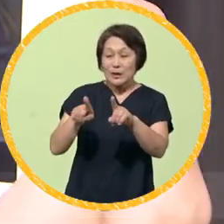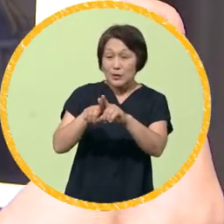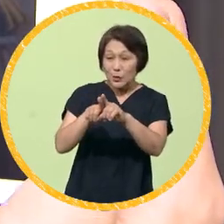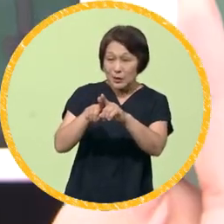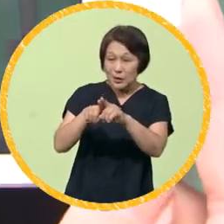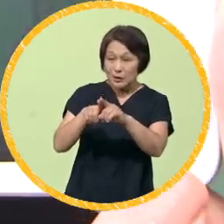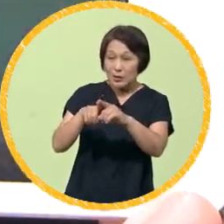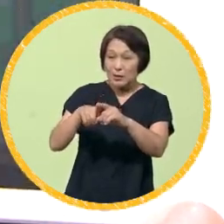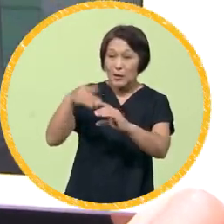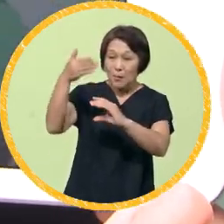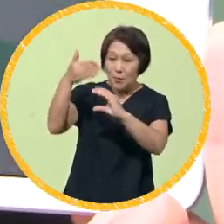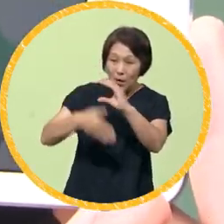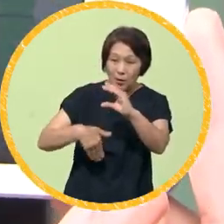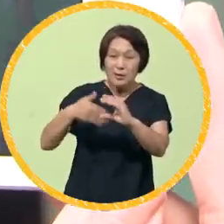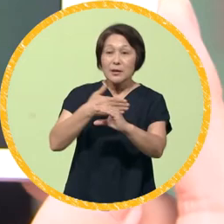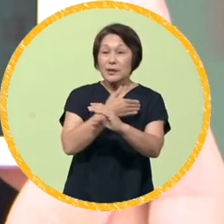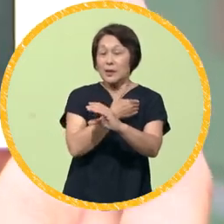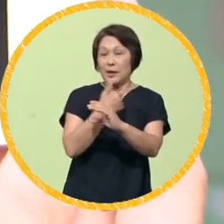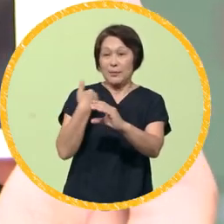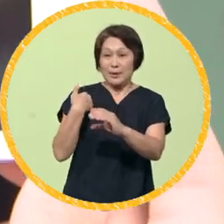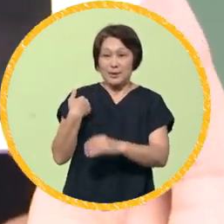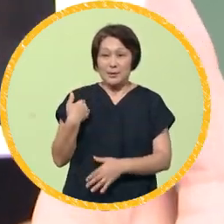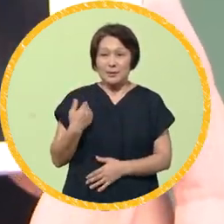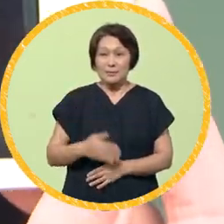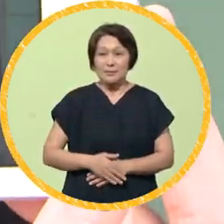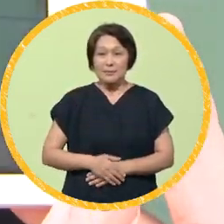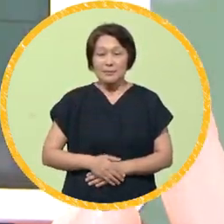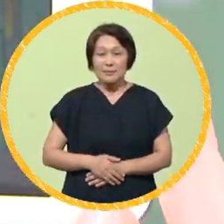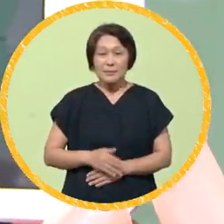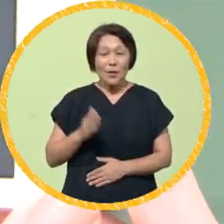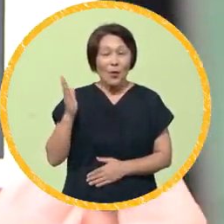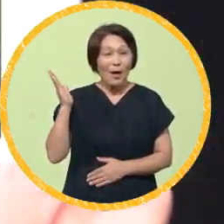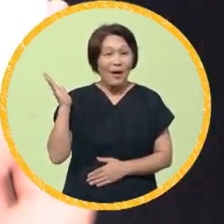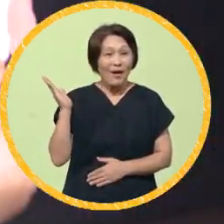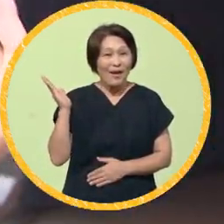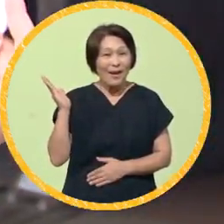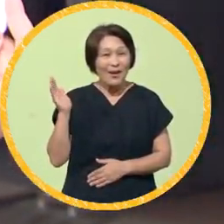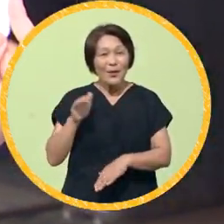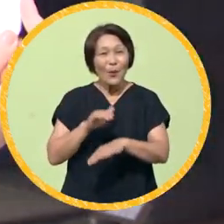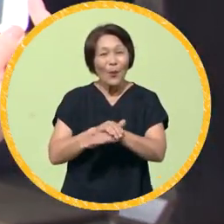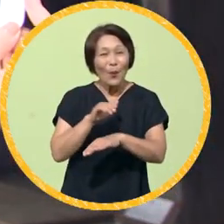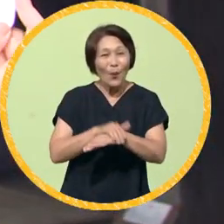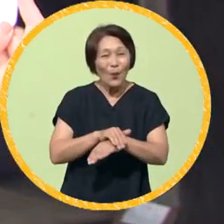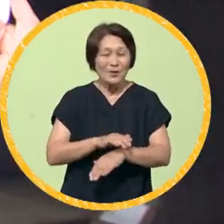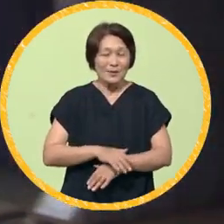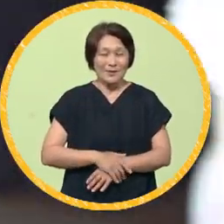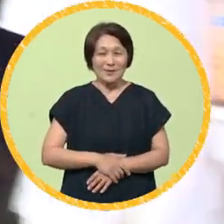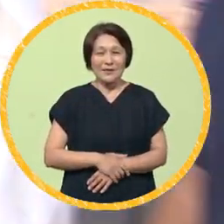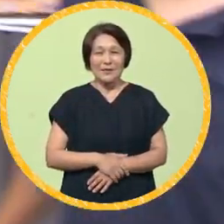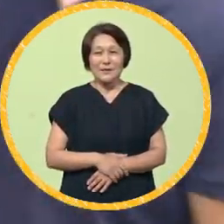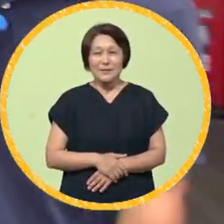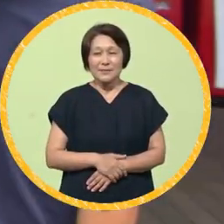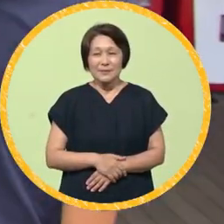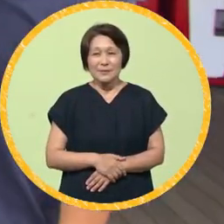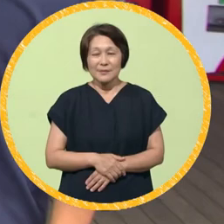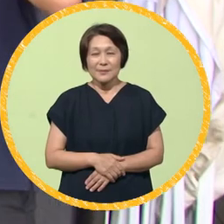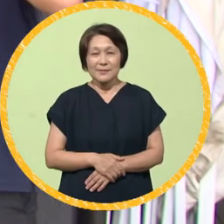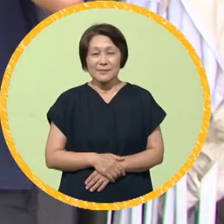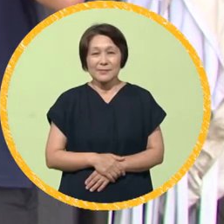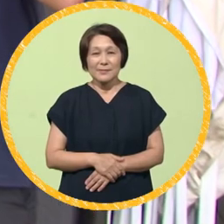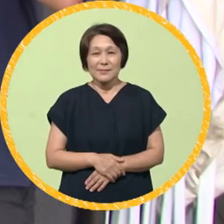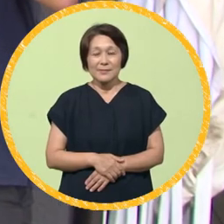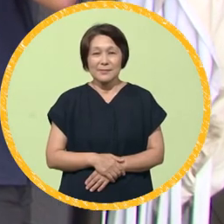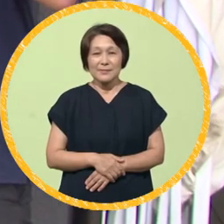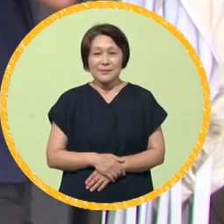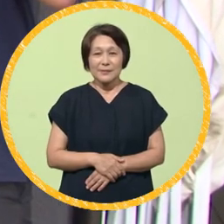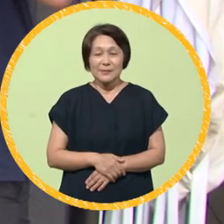。こうやってスカンすると、あ、ナビが出てきて、 これ 自由に写真を撮ることができ る。あ、なるほど、